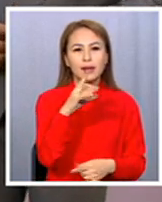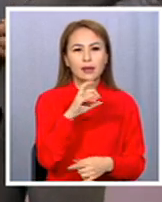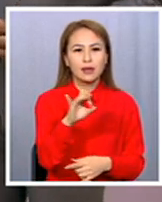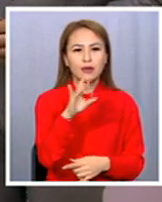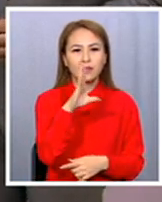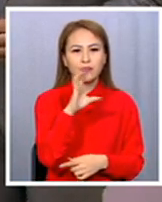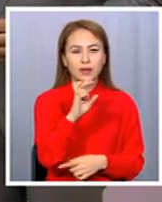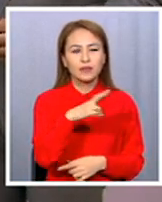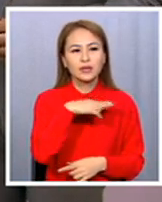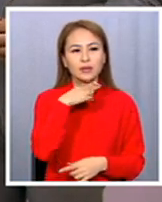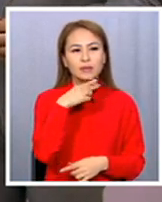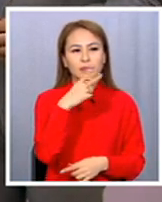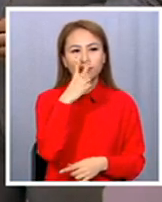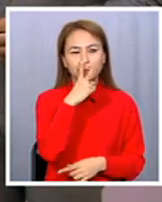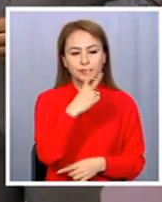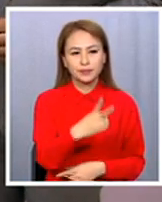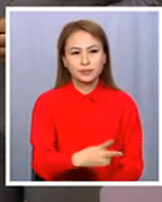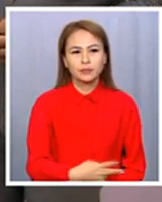назар